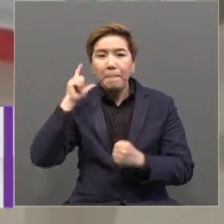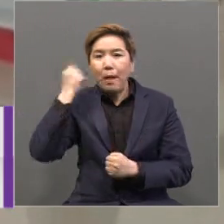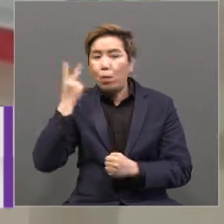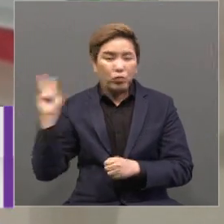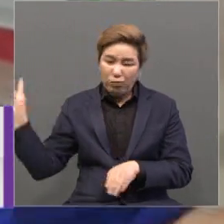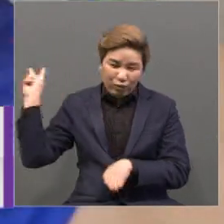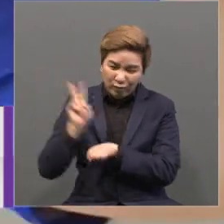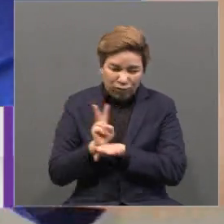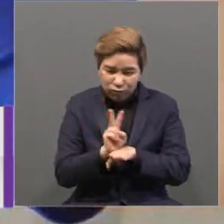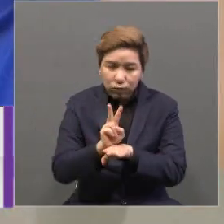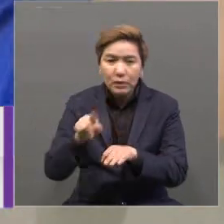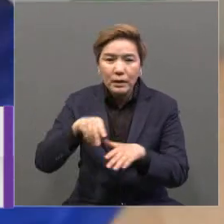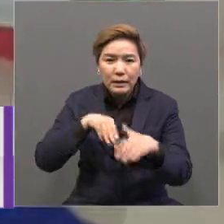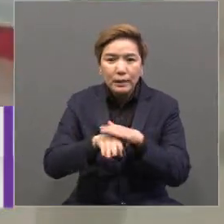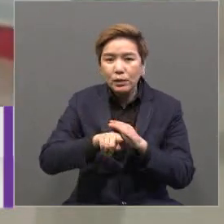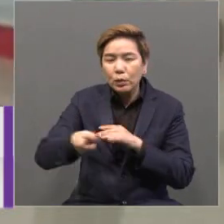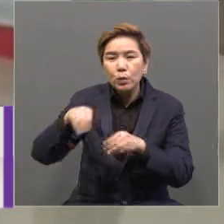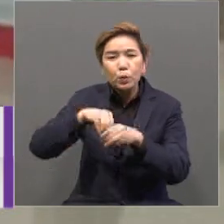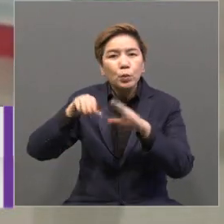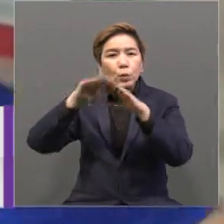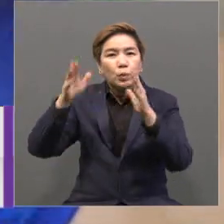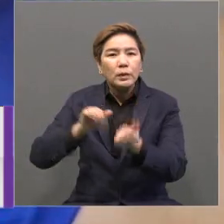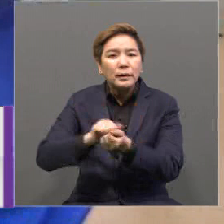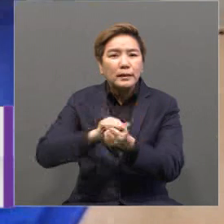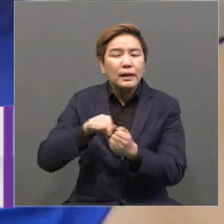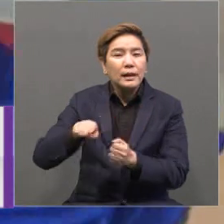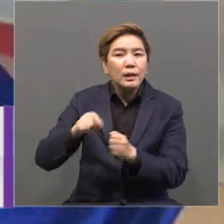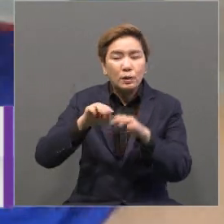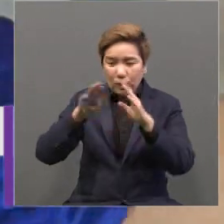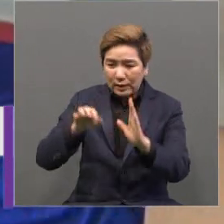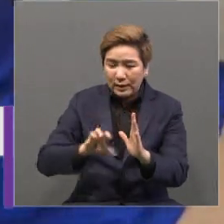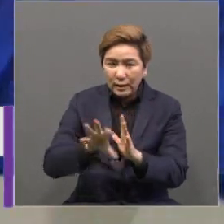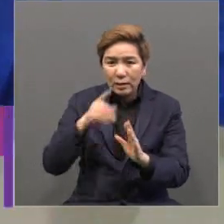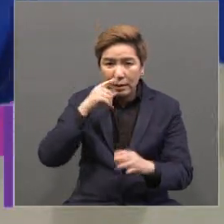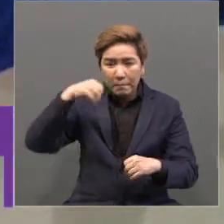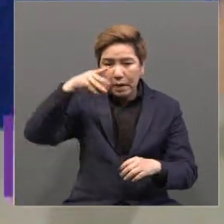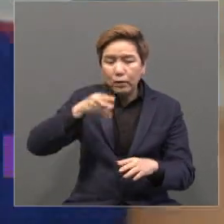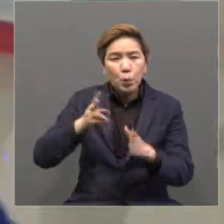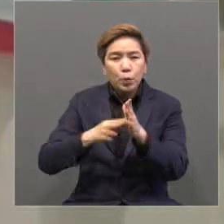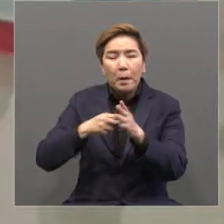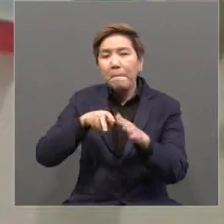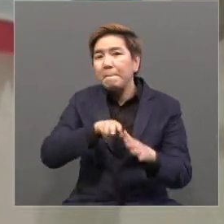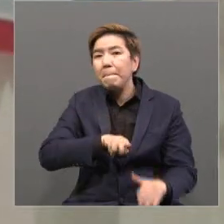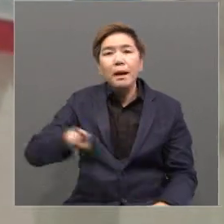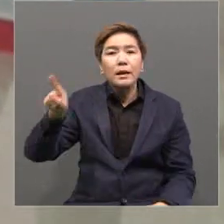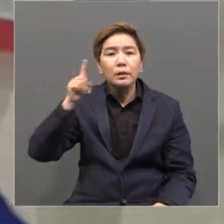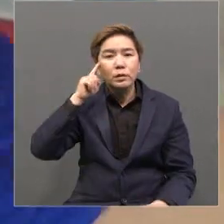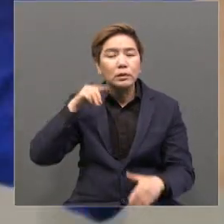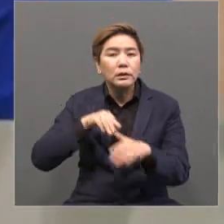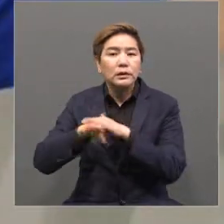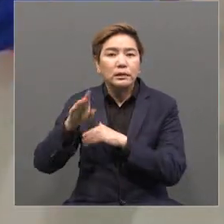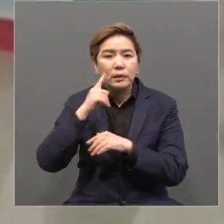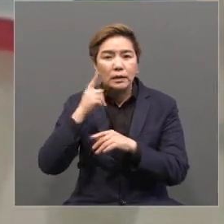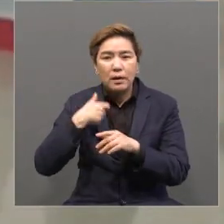มาถึงมันก็ไปซุกอยู่ตู้ซักผ้าเนี่ยพอเปิดไฟปุ๊บมันก็วิ่งเข้าไปข้างหลังเลยเออ